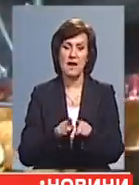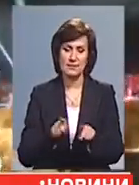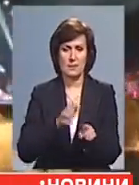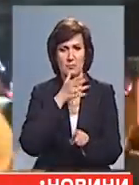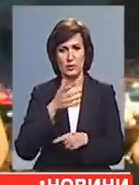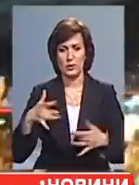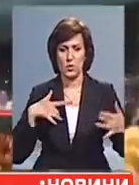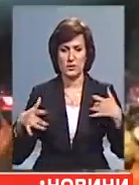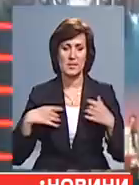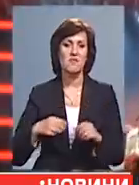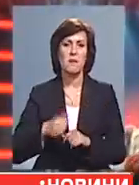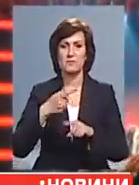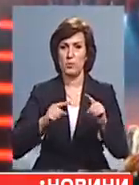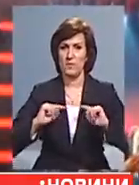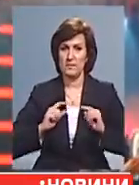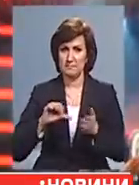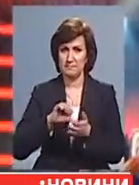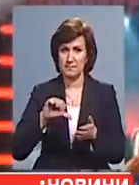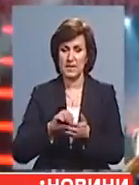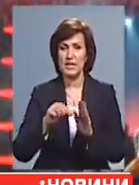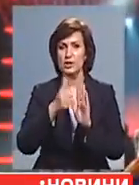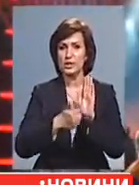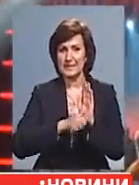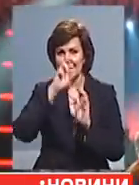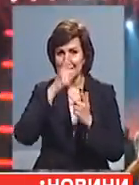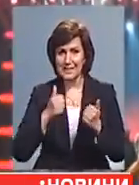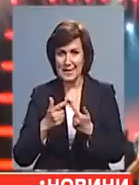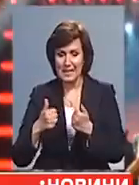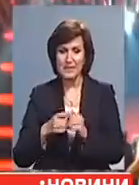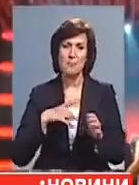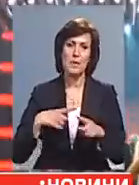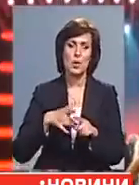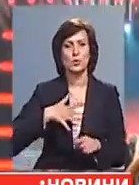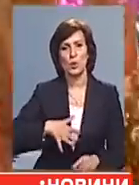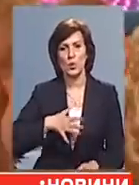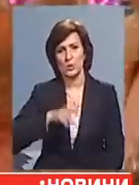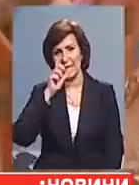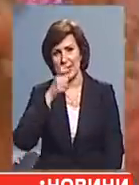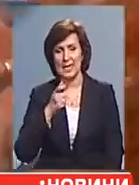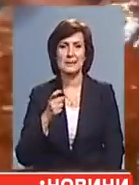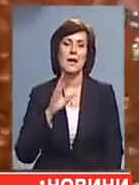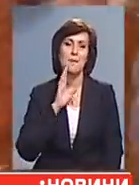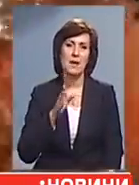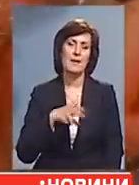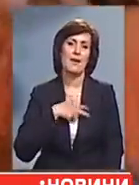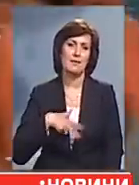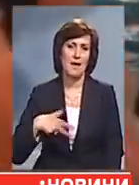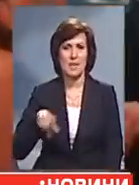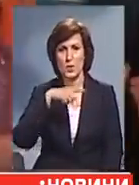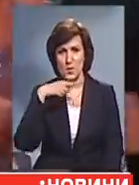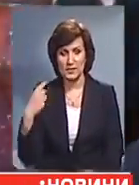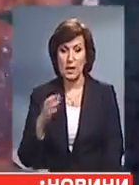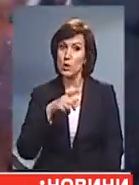час концерту. У першому півфіналі беруть участь 16 країн, серед них Білорусь, Грузія, Греція, Бельгія, Данія та Росія.